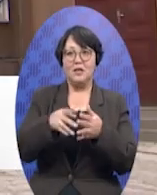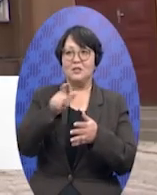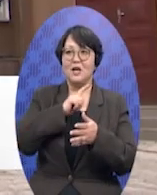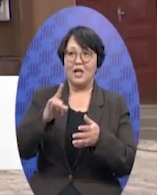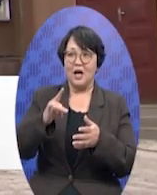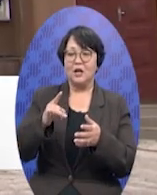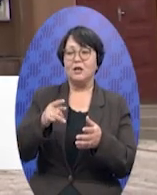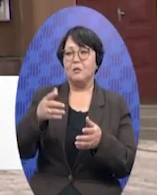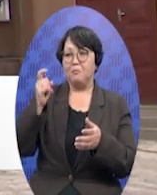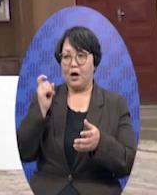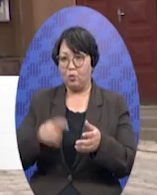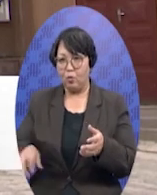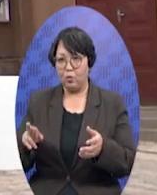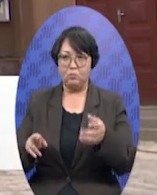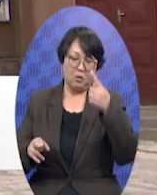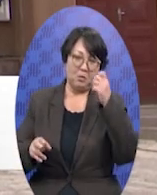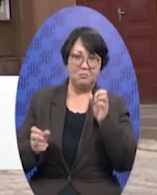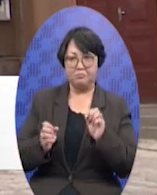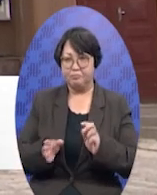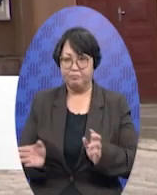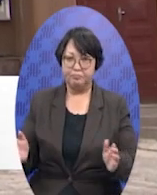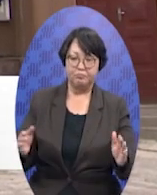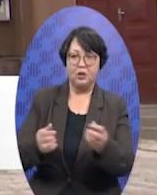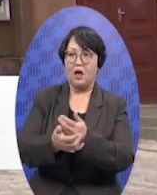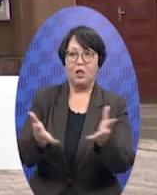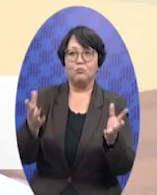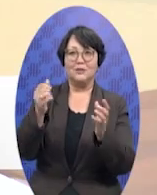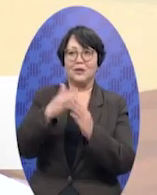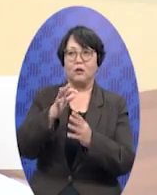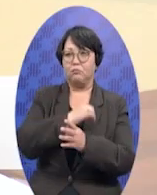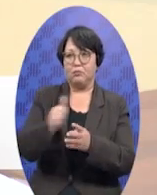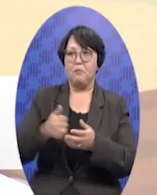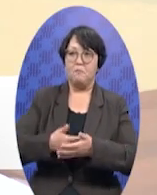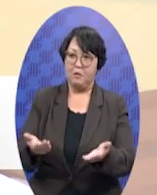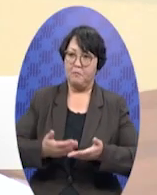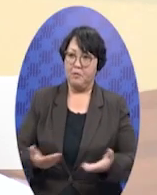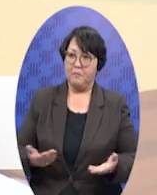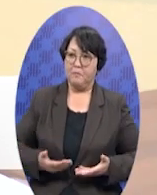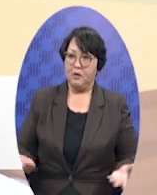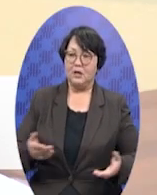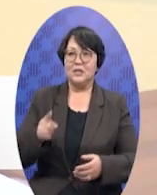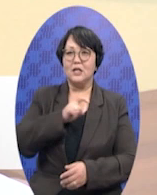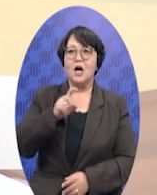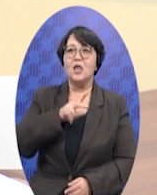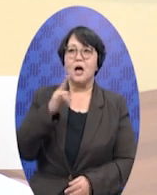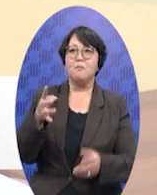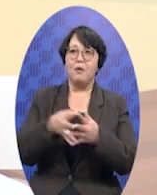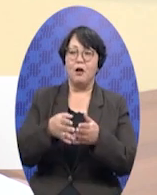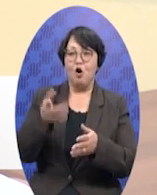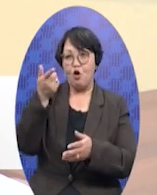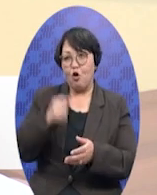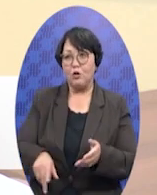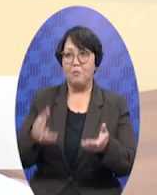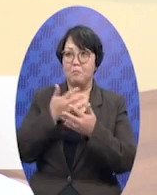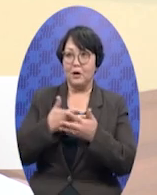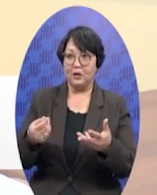3 их үсрээс олгоод байна. Санхүүжилтийг огт тасалдуулаагүй гэлээ. Одоо банкуд дээр яваад очиход тэр зээлийн хүсэлтүүг үүдэг бол